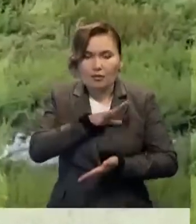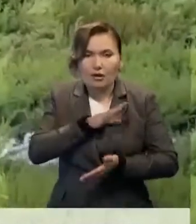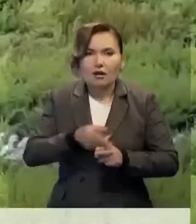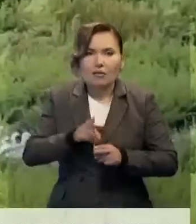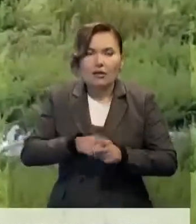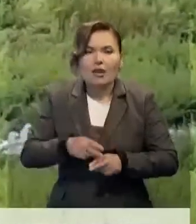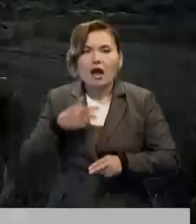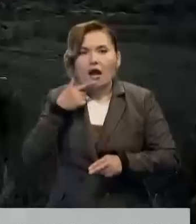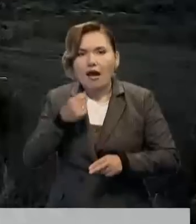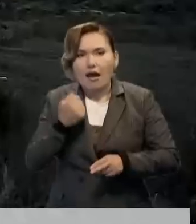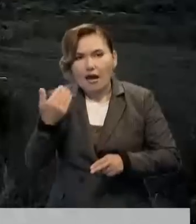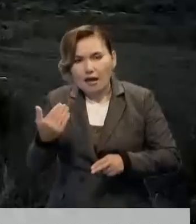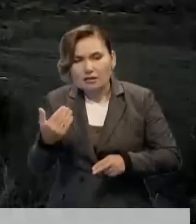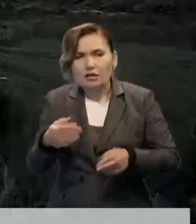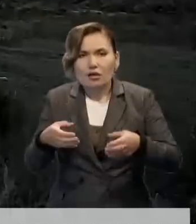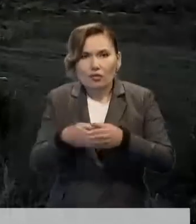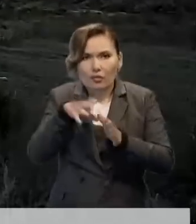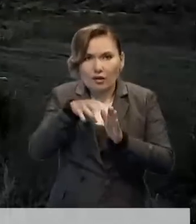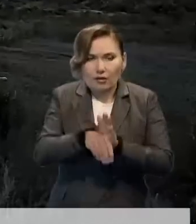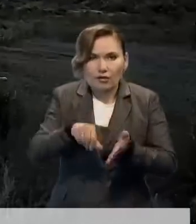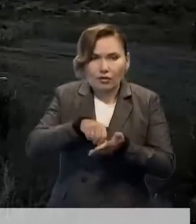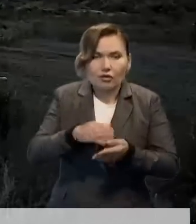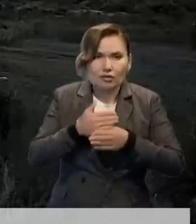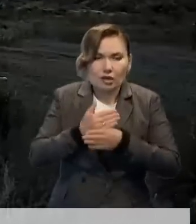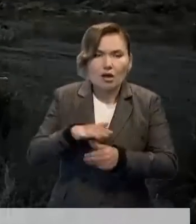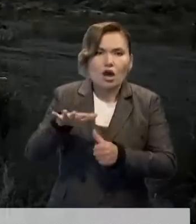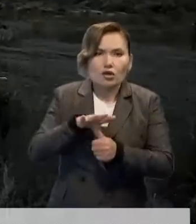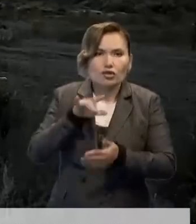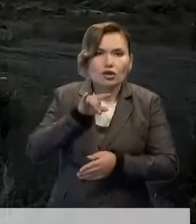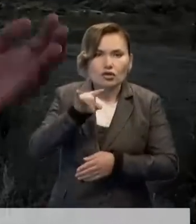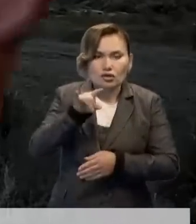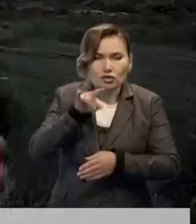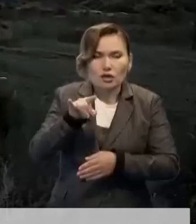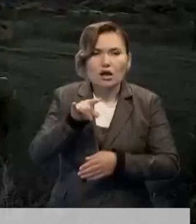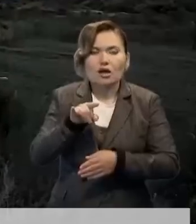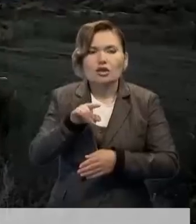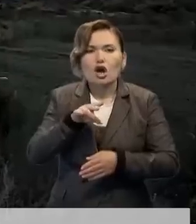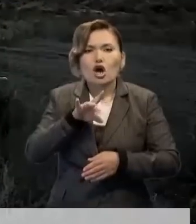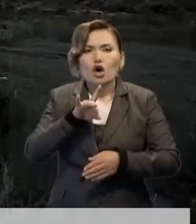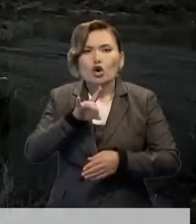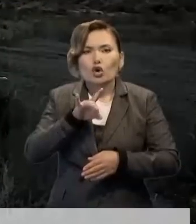Тіпті әскерилер де қосылды. Тікұшақ, ұшақ, Рудныйдан